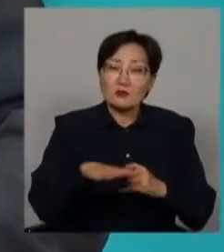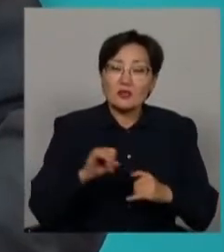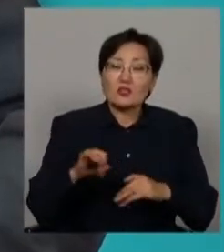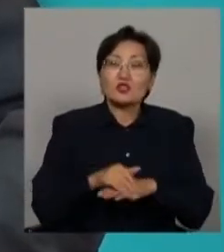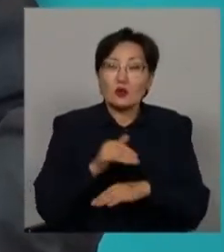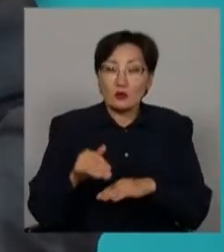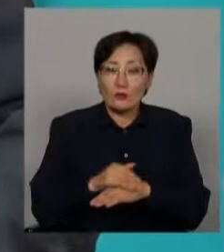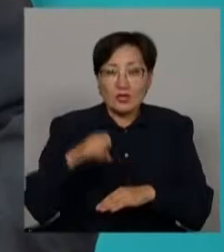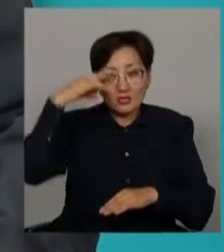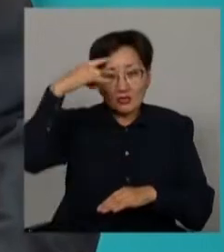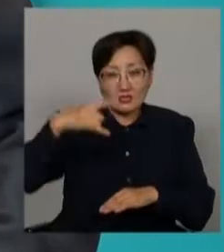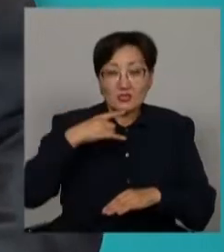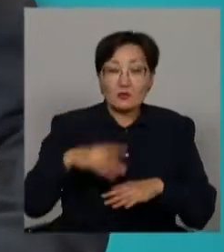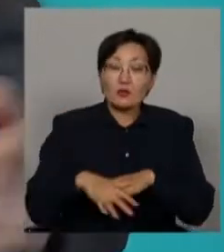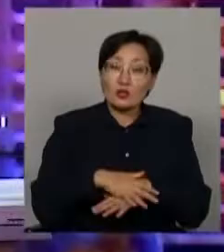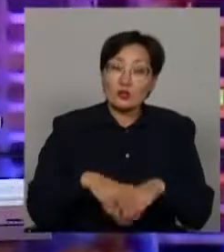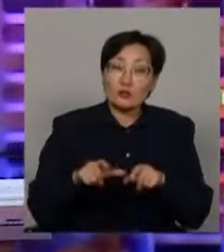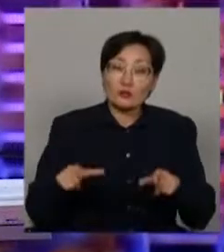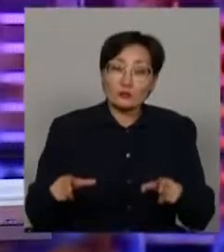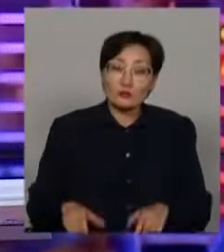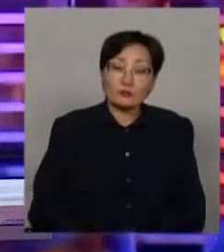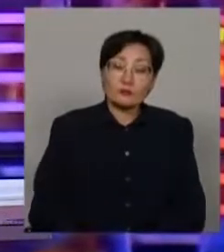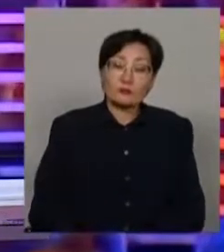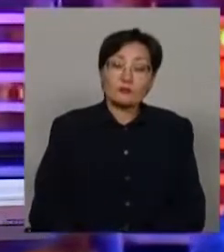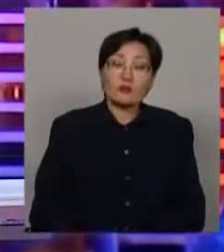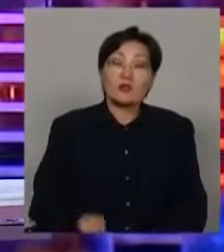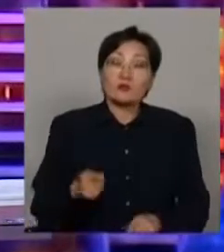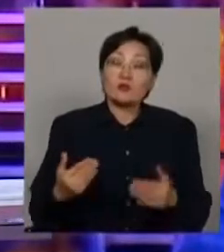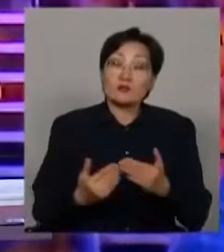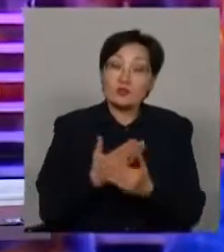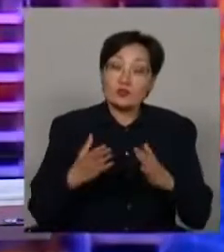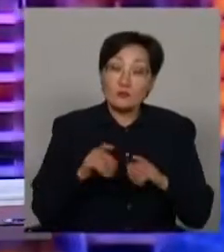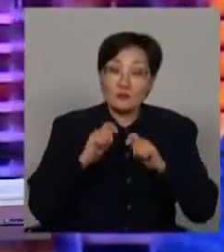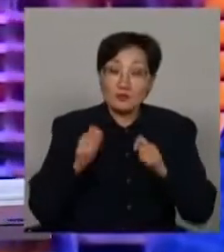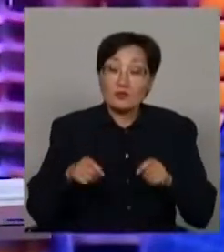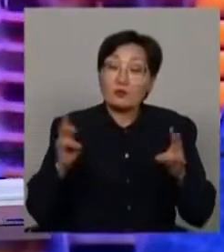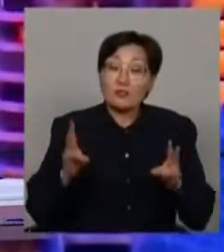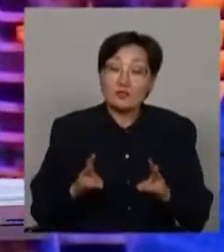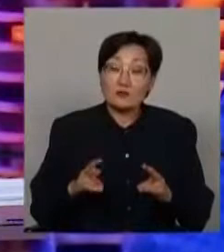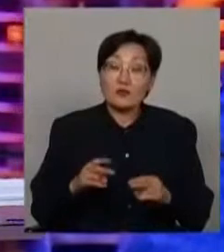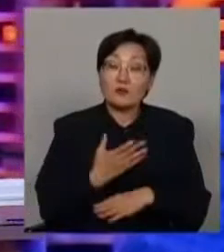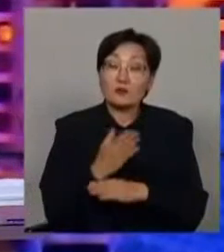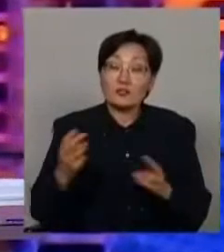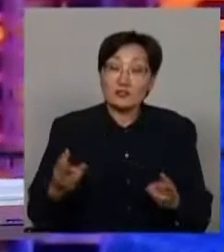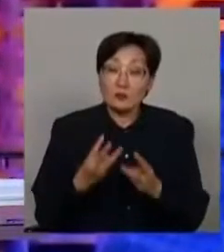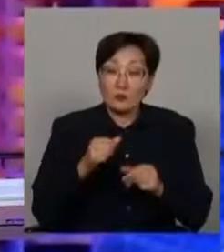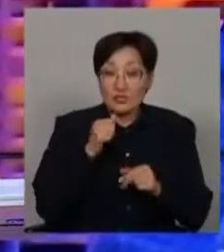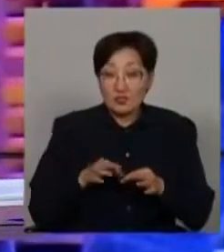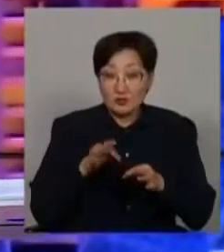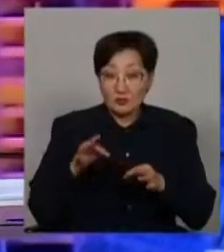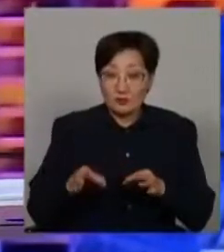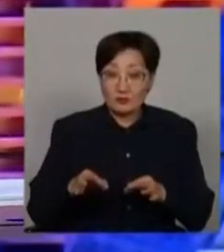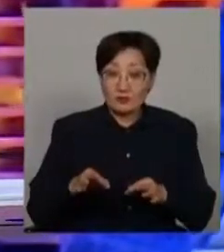доброму казахскому народу. Ключи от новых домов вручили пострадавшим от лесных пожаров в Костанайской